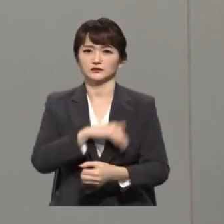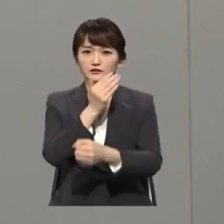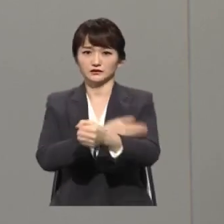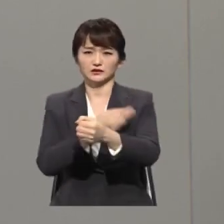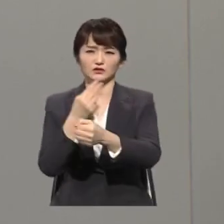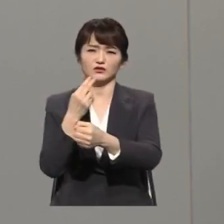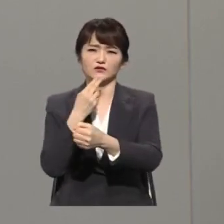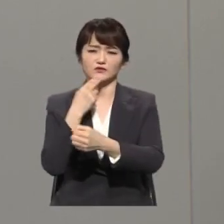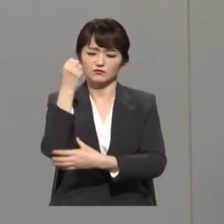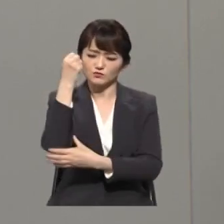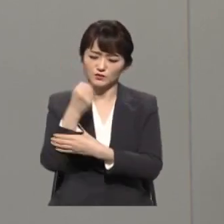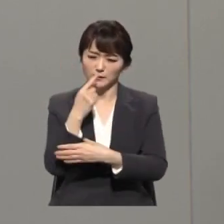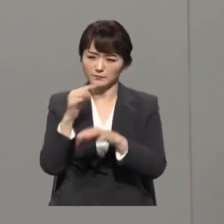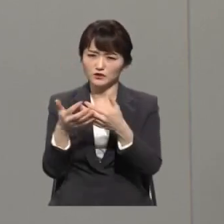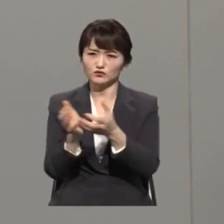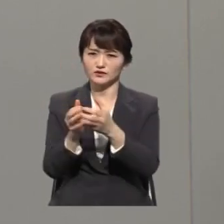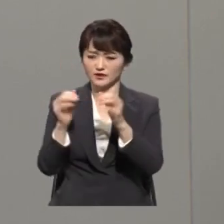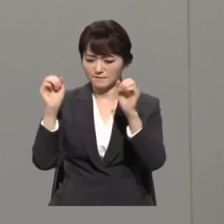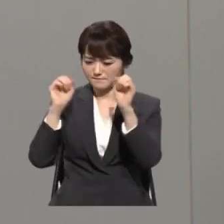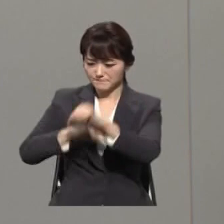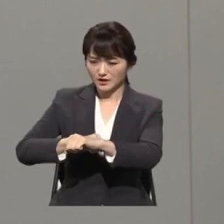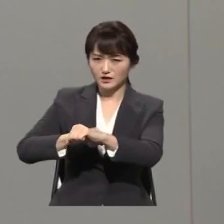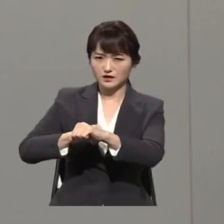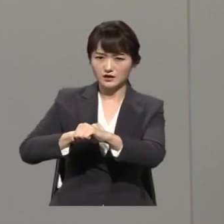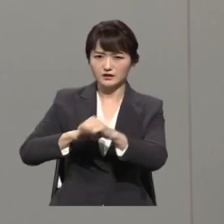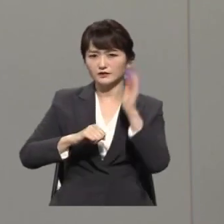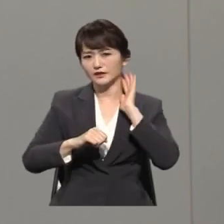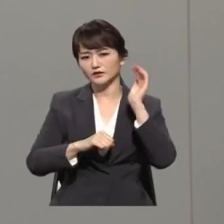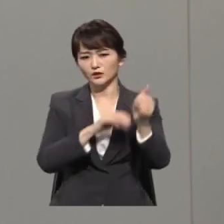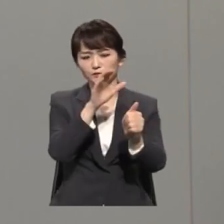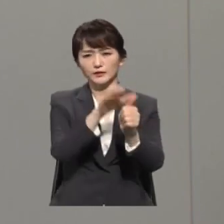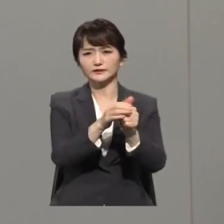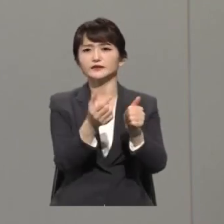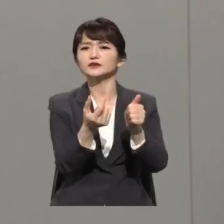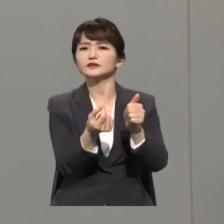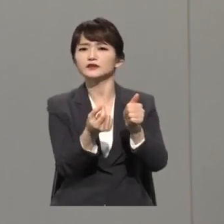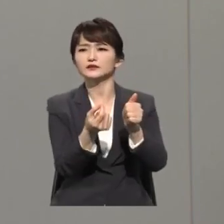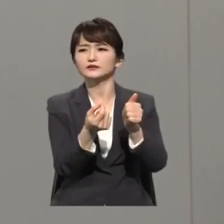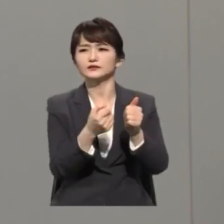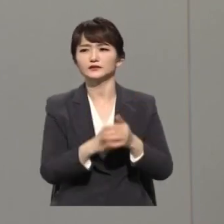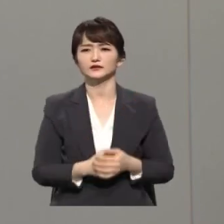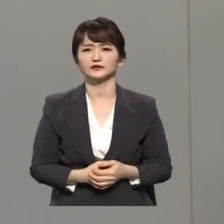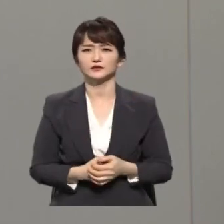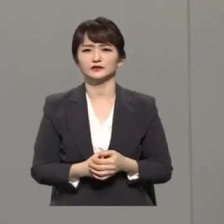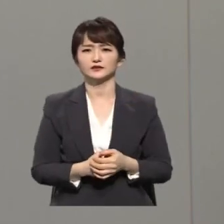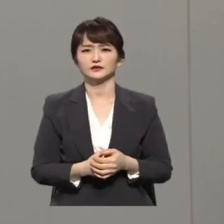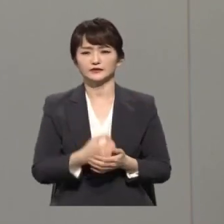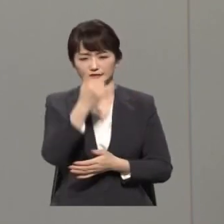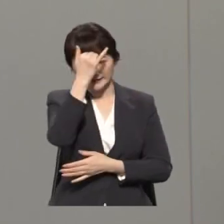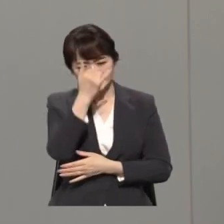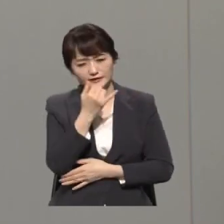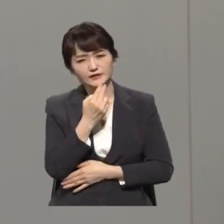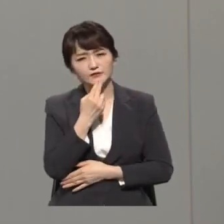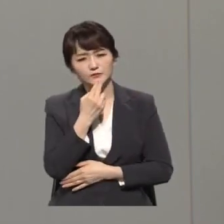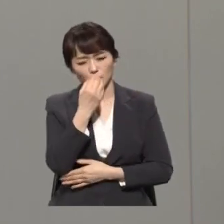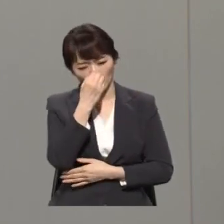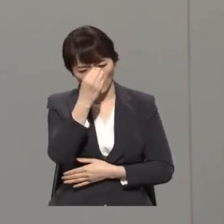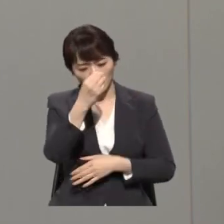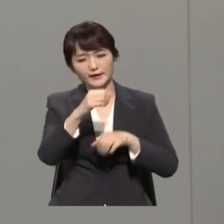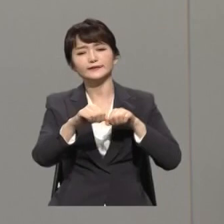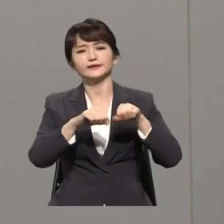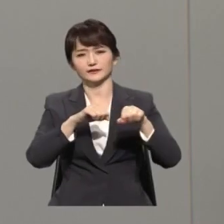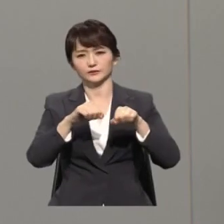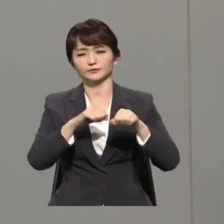내겠다 하구요 대통령이 다른 것처럼 아 무리 하고 뭐 1억을 보이고 있습니다